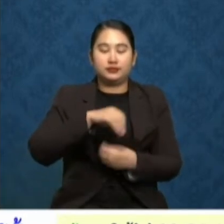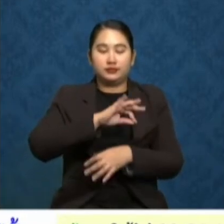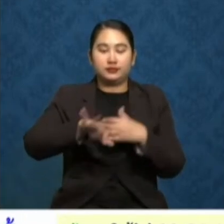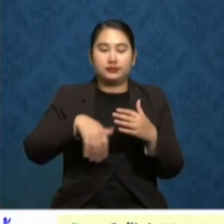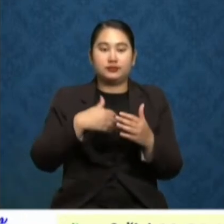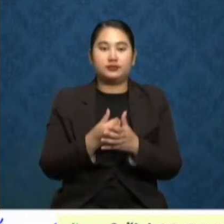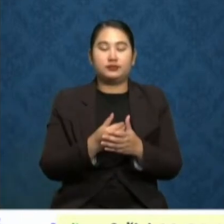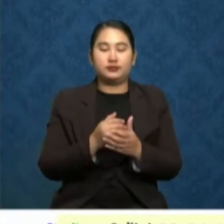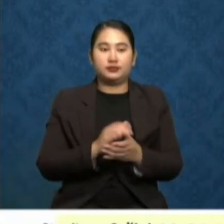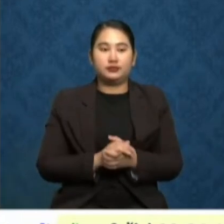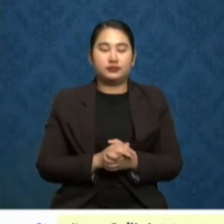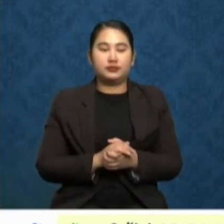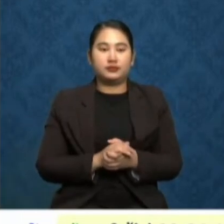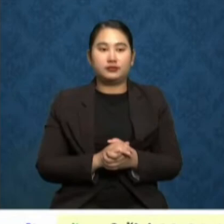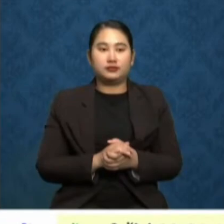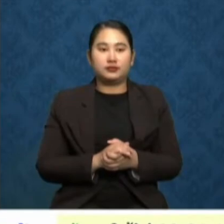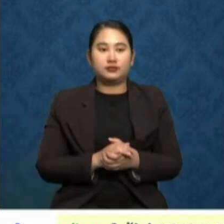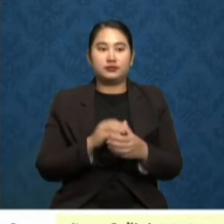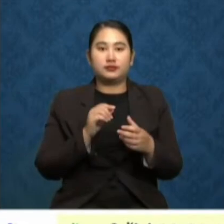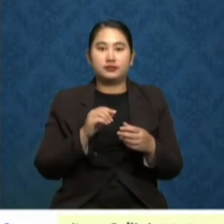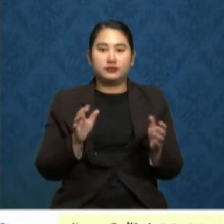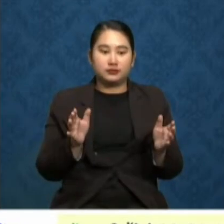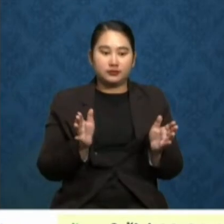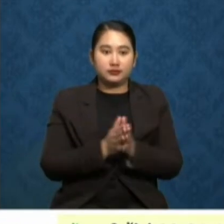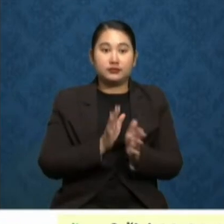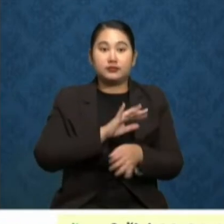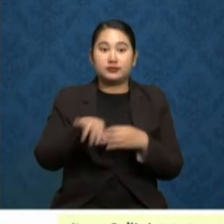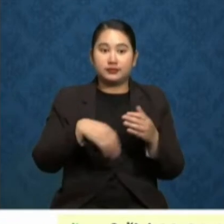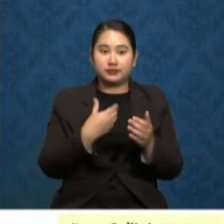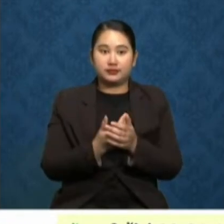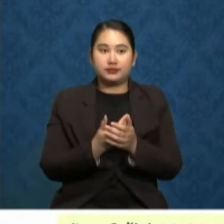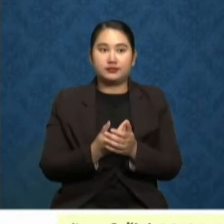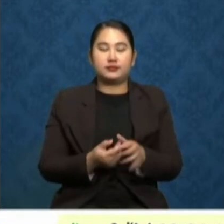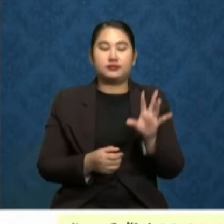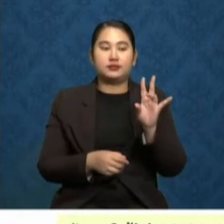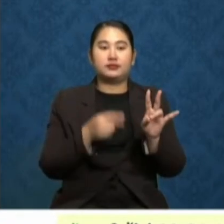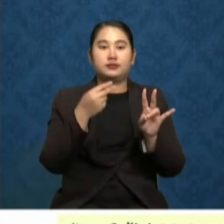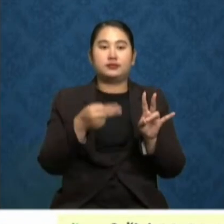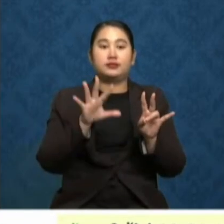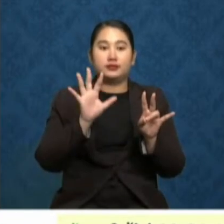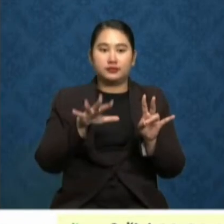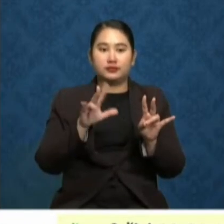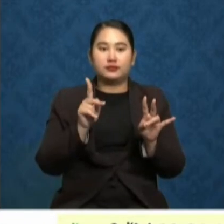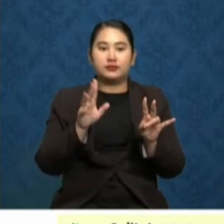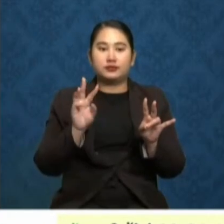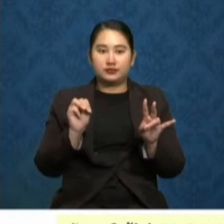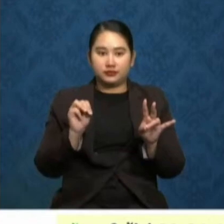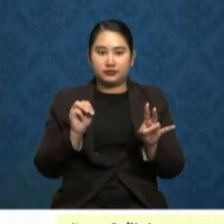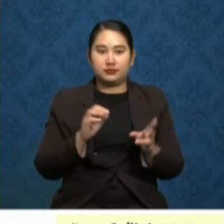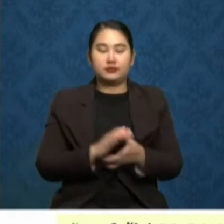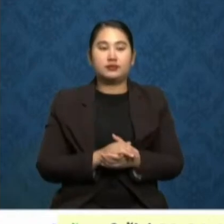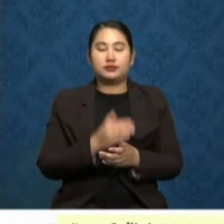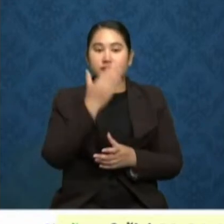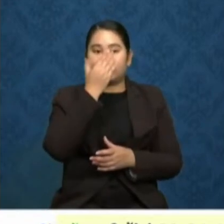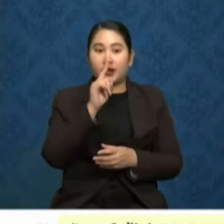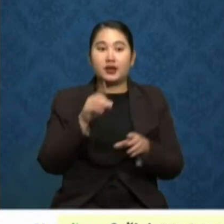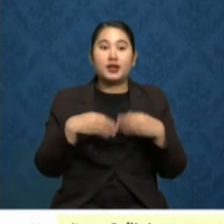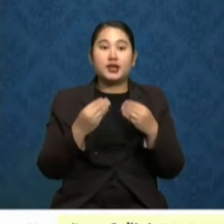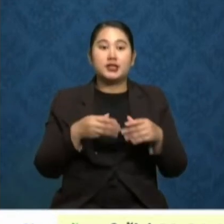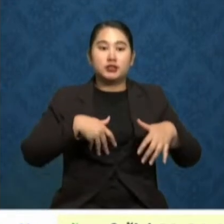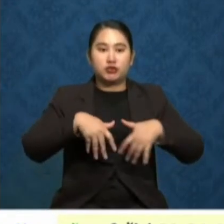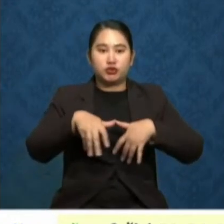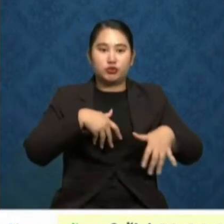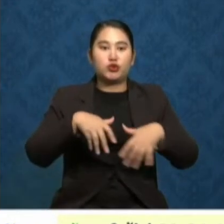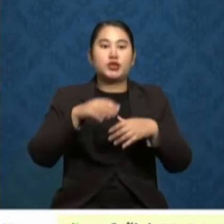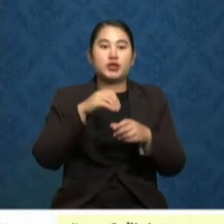ทุพ้นที่ป่าอุลัκ ikและทางลวมซ้ซิ้น 75,000 กิโลเมตรเพื่อที่จะใหพี่น้องป